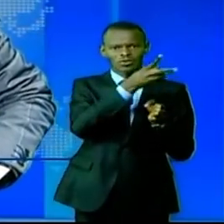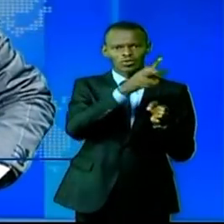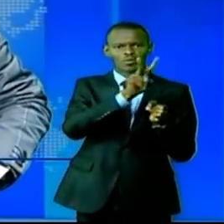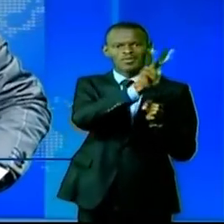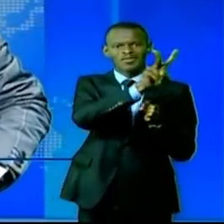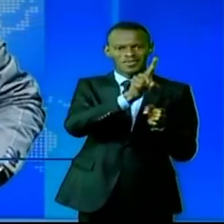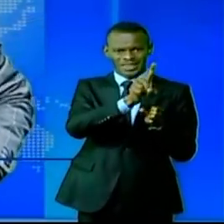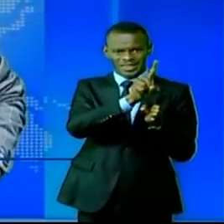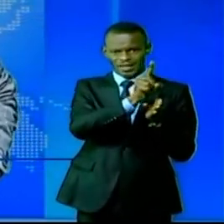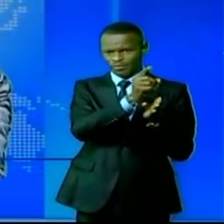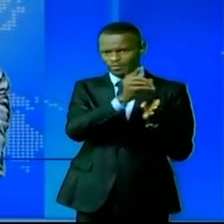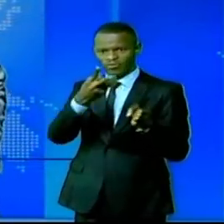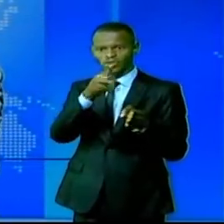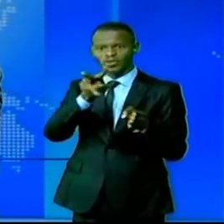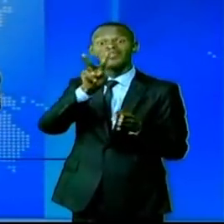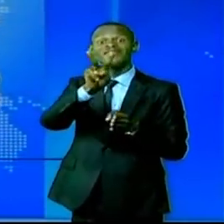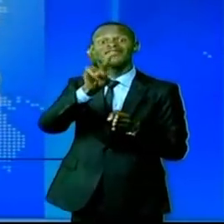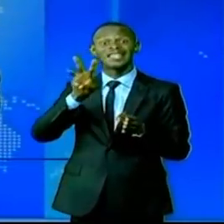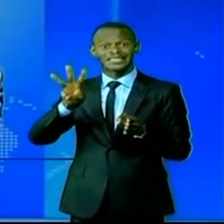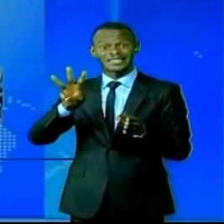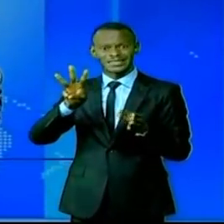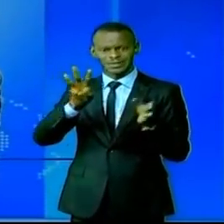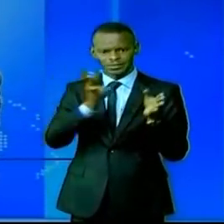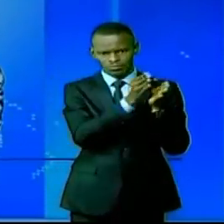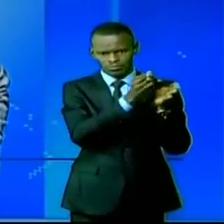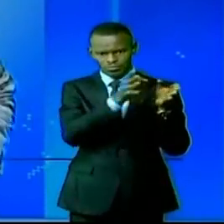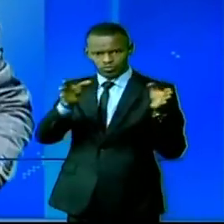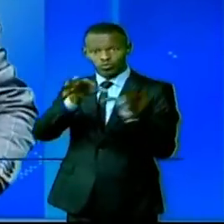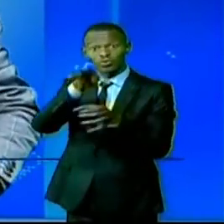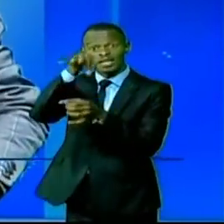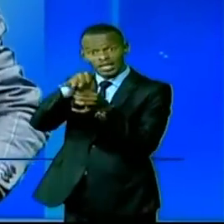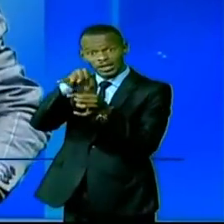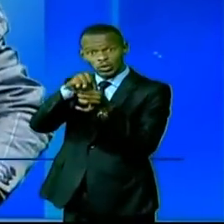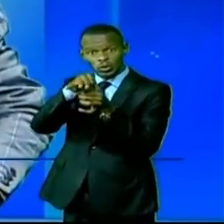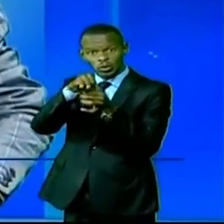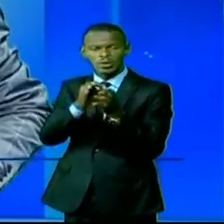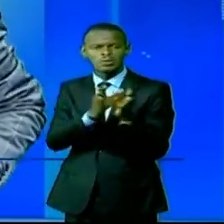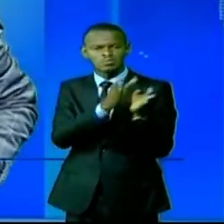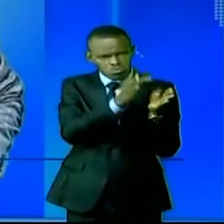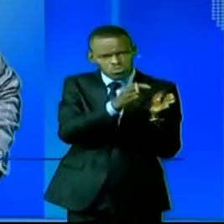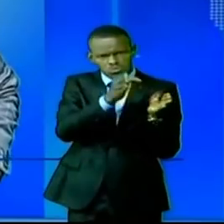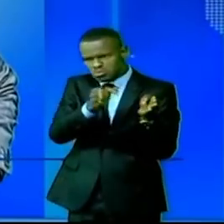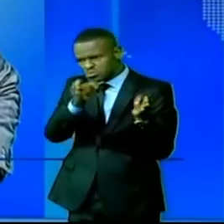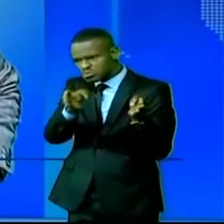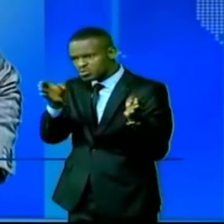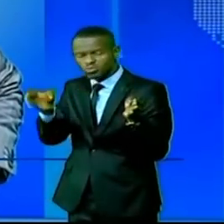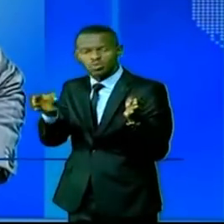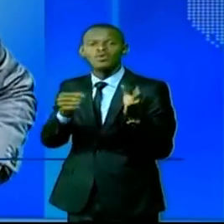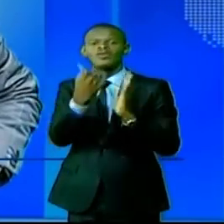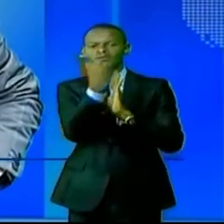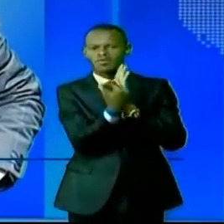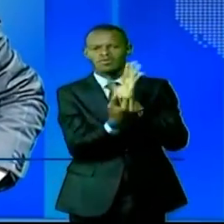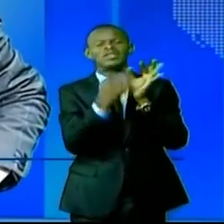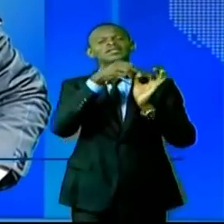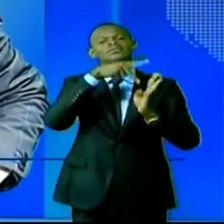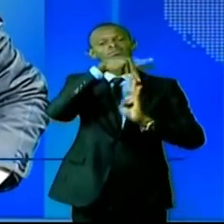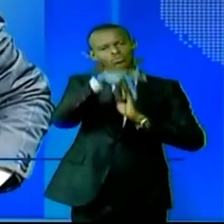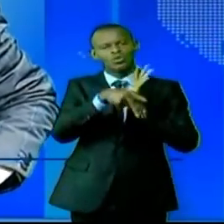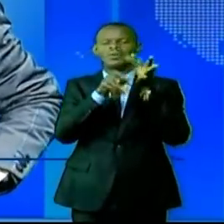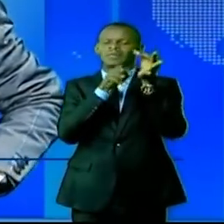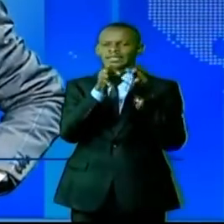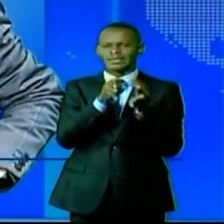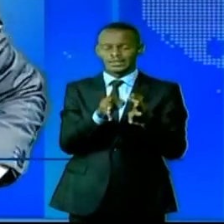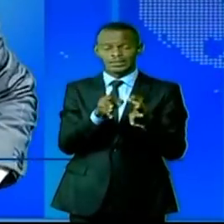centrale électorale va organiser pour la réussite du processus électoral. La cérémonie a été présidée par le président de la